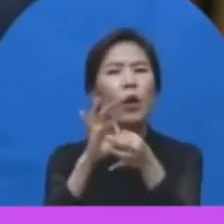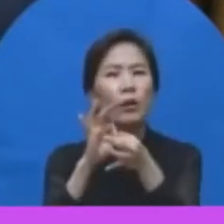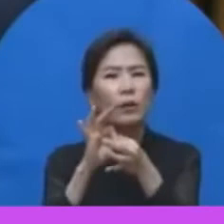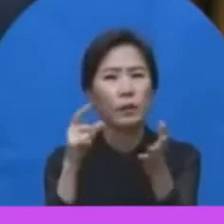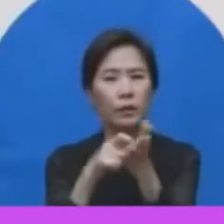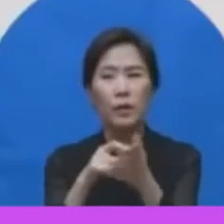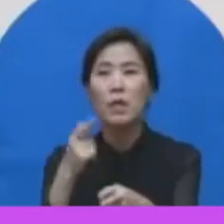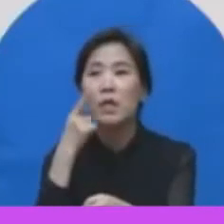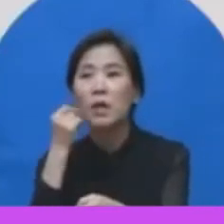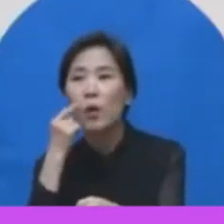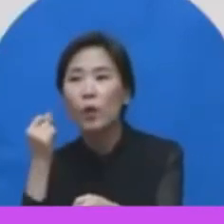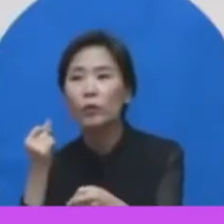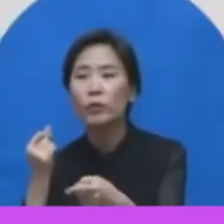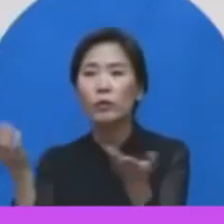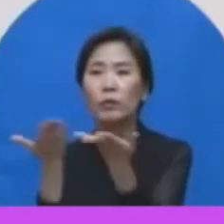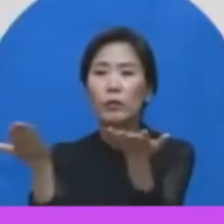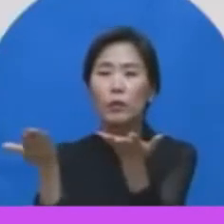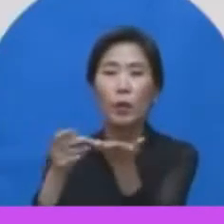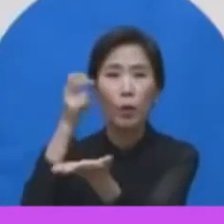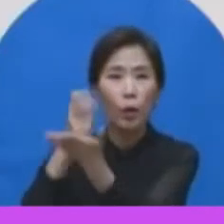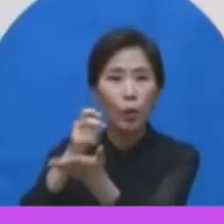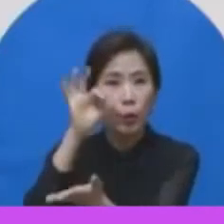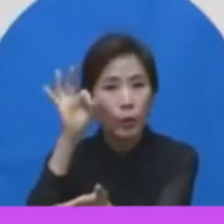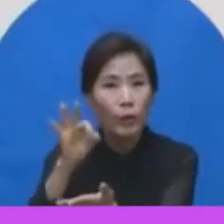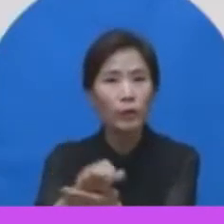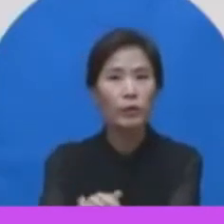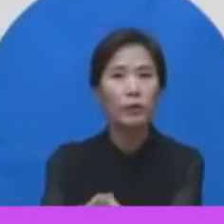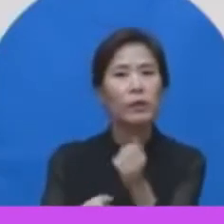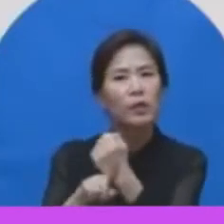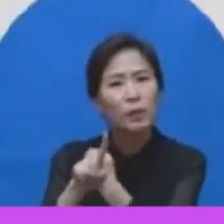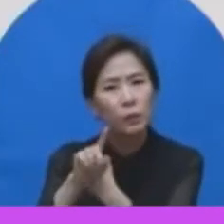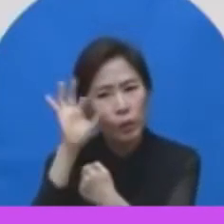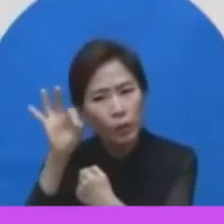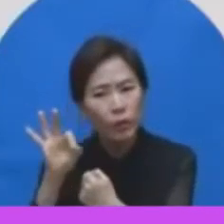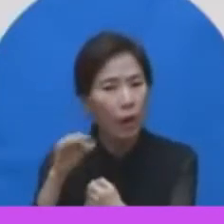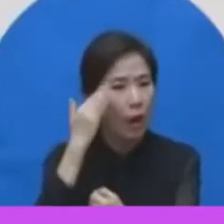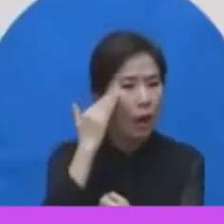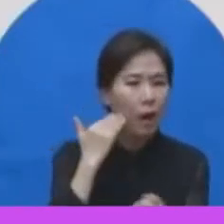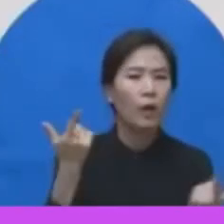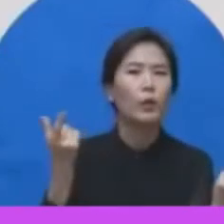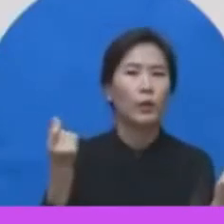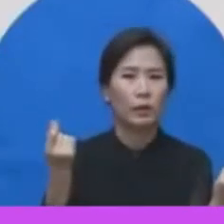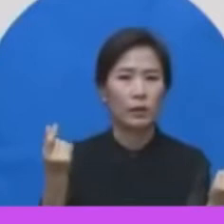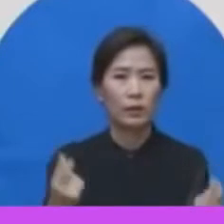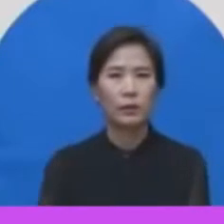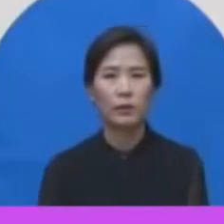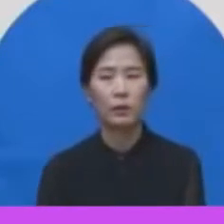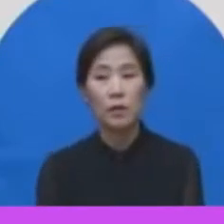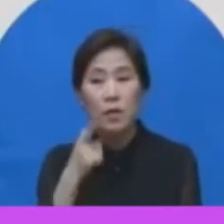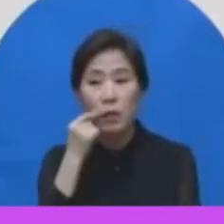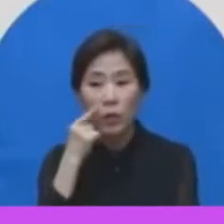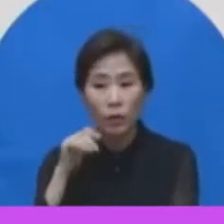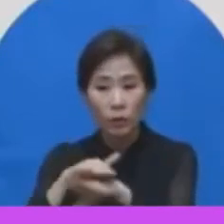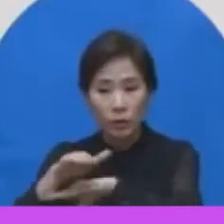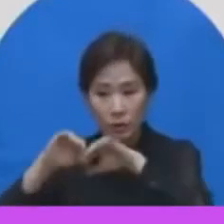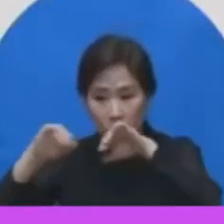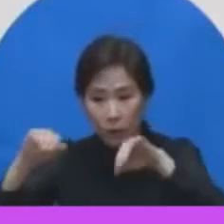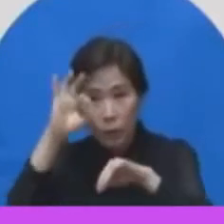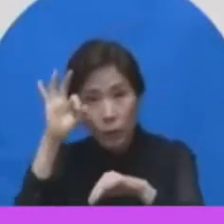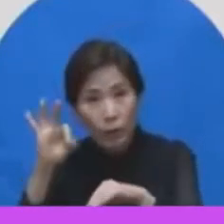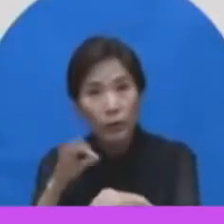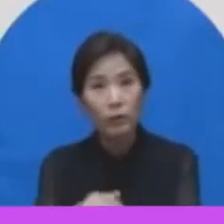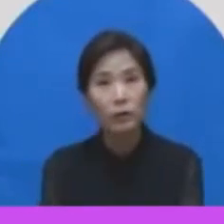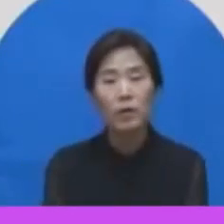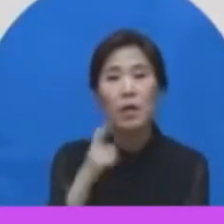일본 노동조합법에도 해석하면은 똑같이 규정이 되어 있습니다. 그래서 이제 일본에서도